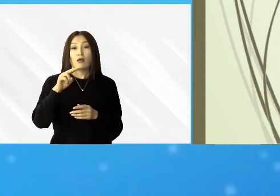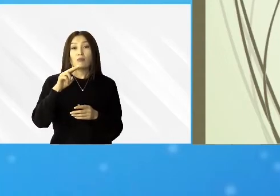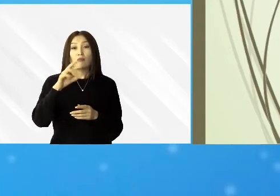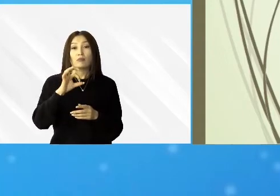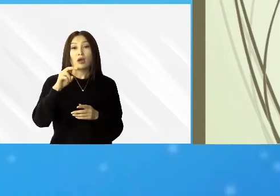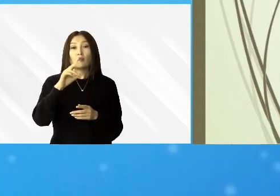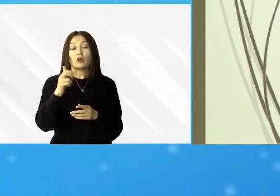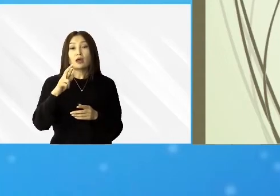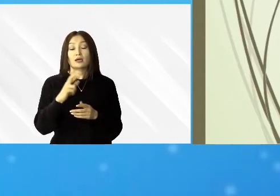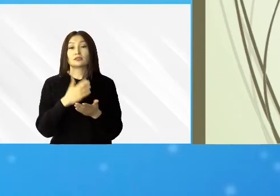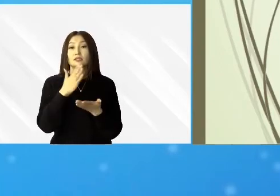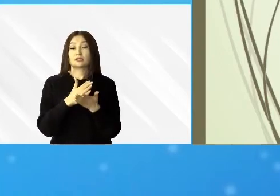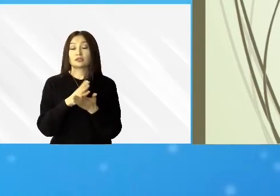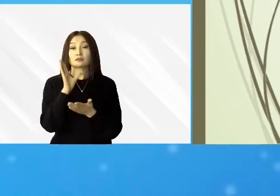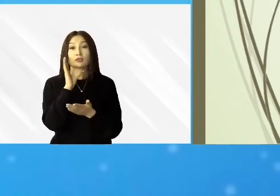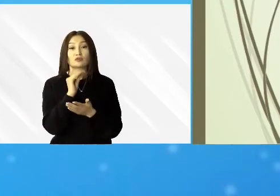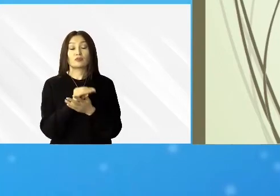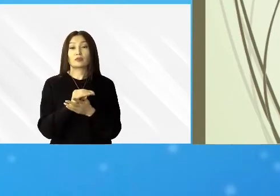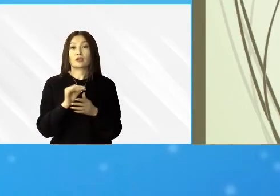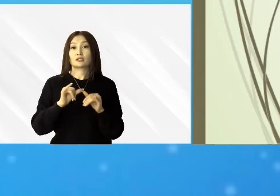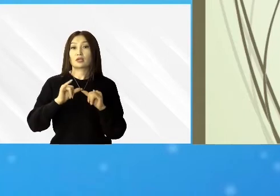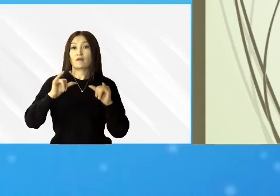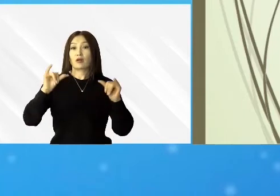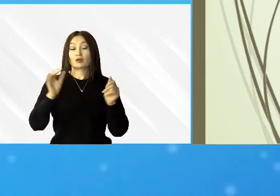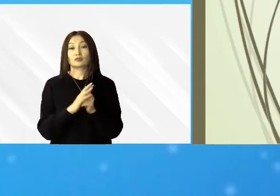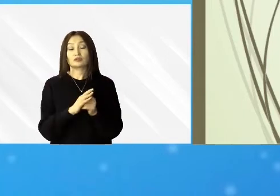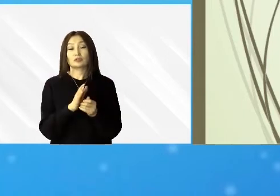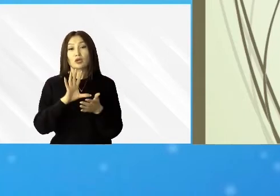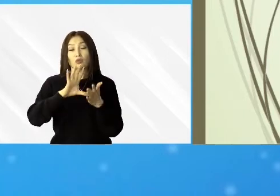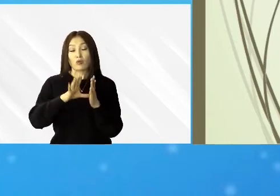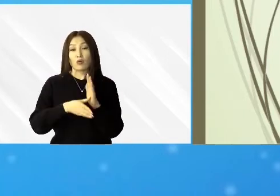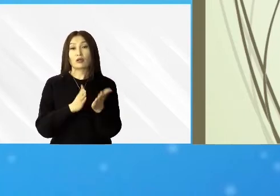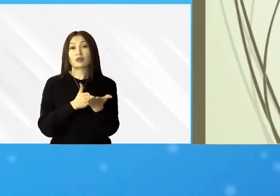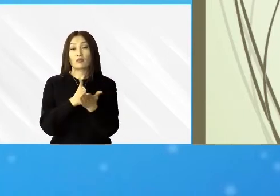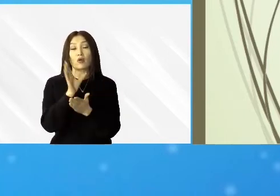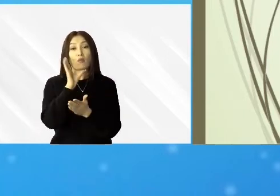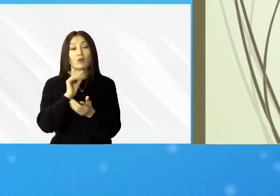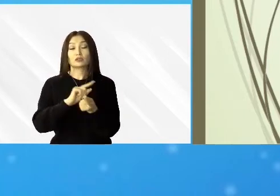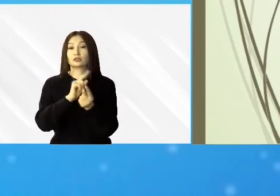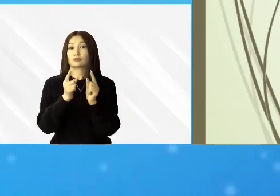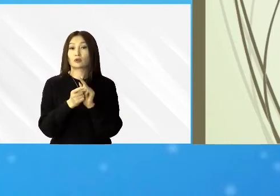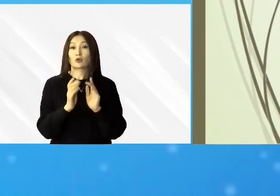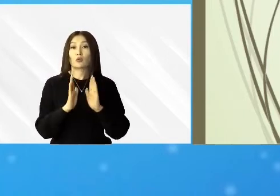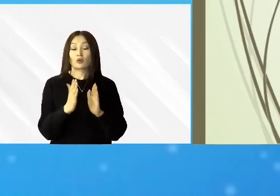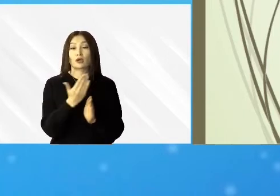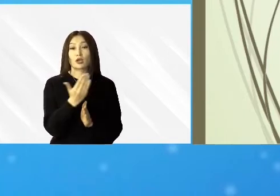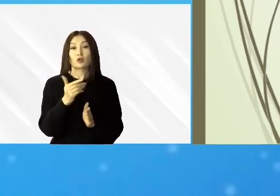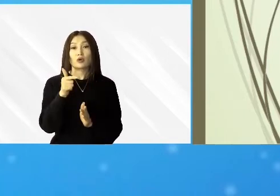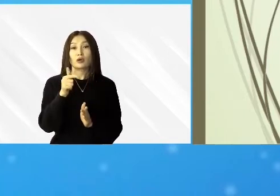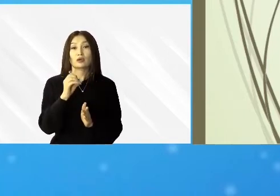обладает способностью к эволюции, так как длительно и направленно может изменяться только ее